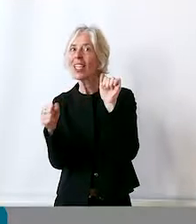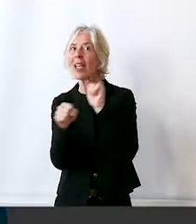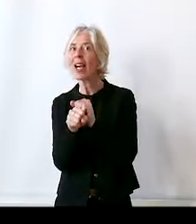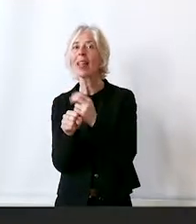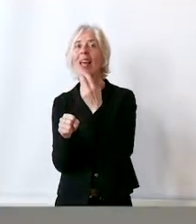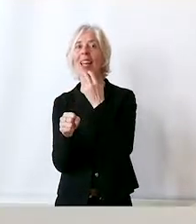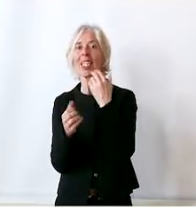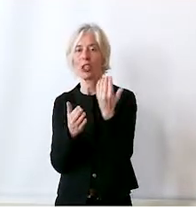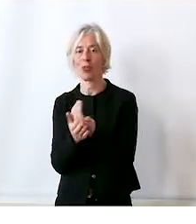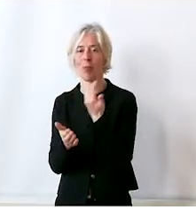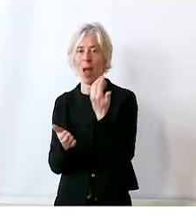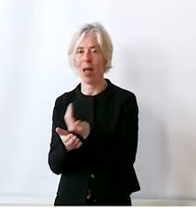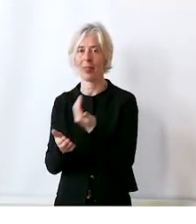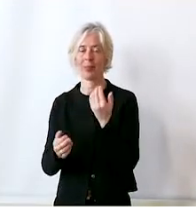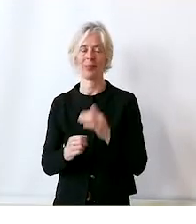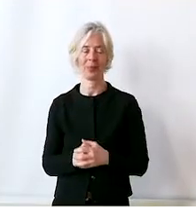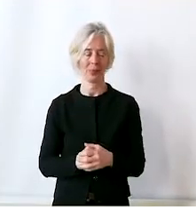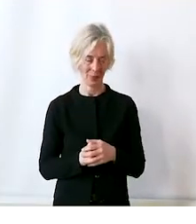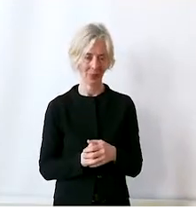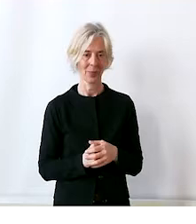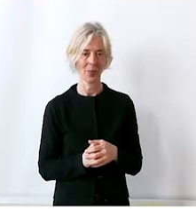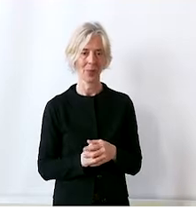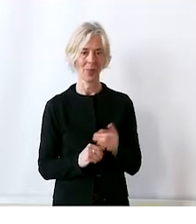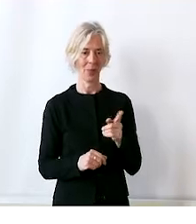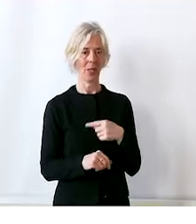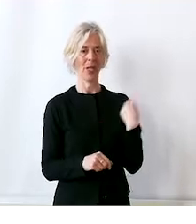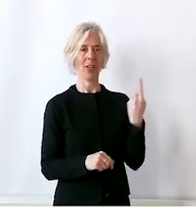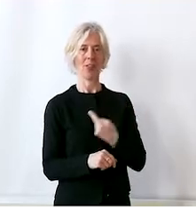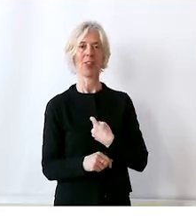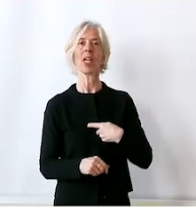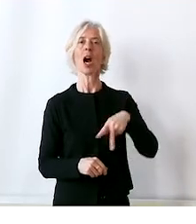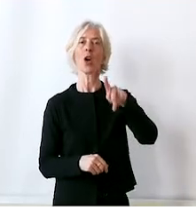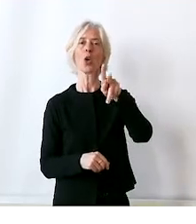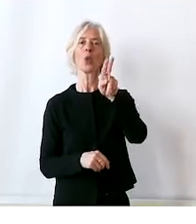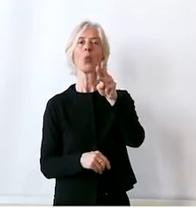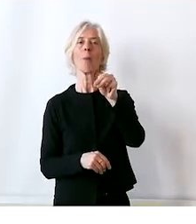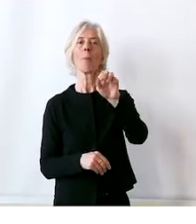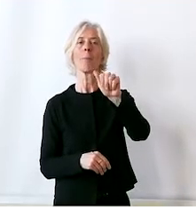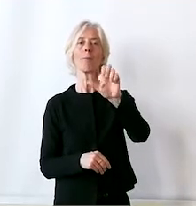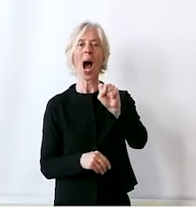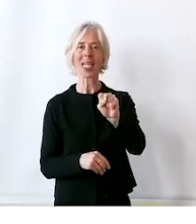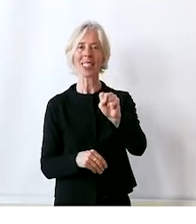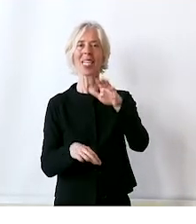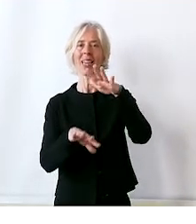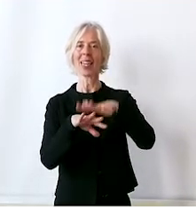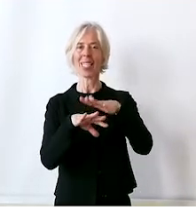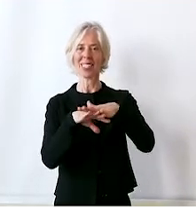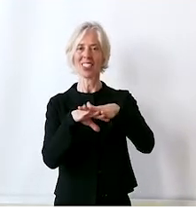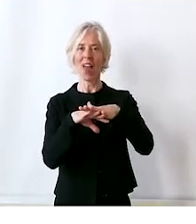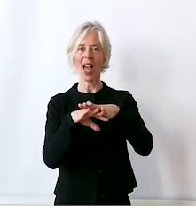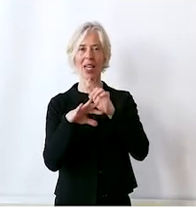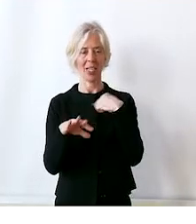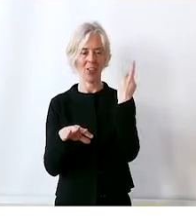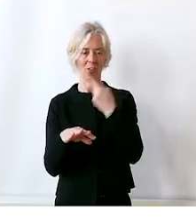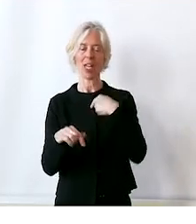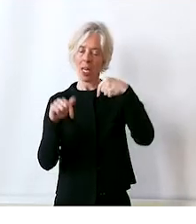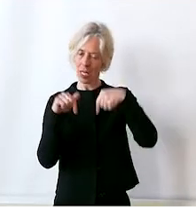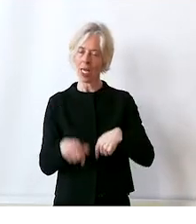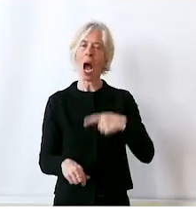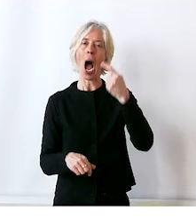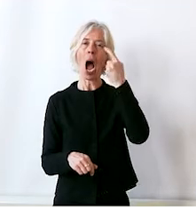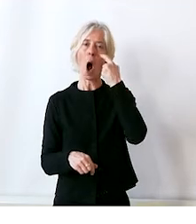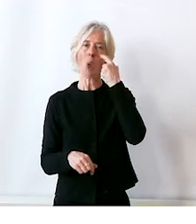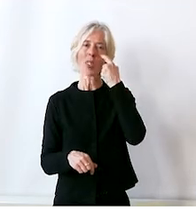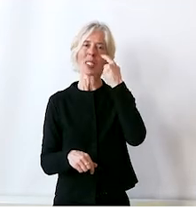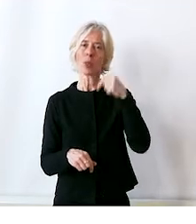suchen. Wir sind das Kummers-Gold-Netzwerk hier mit Sitz im Umwelttechnologischen Gründerzentrum in Augsburg,